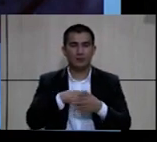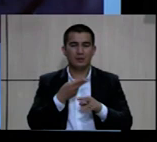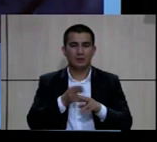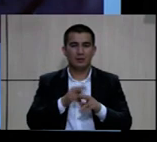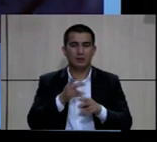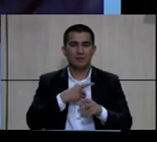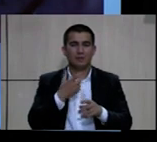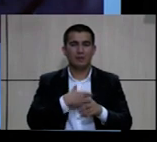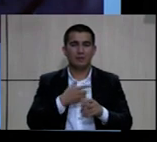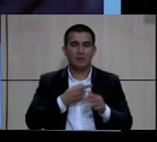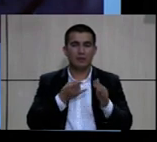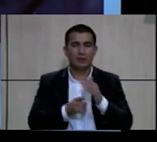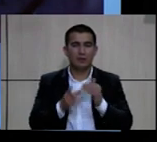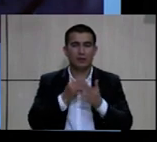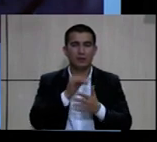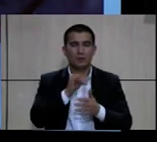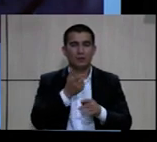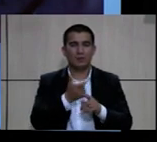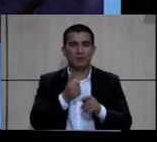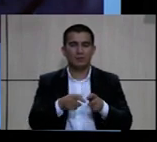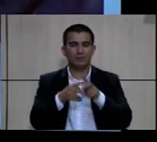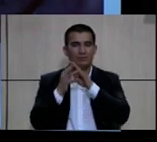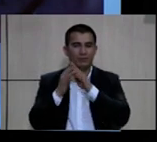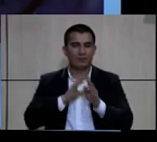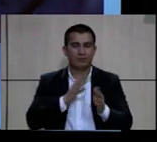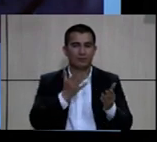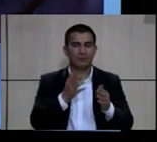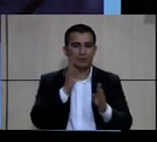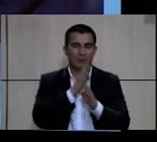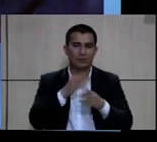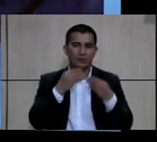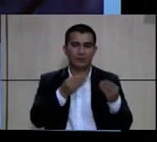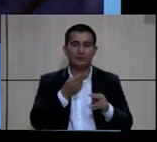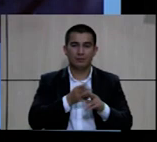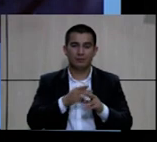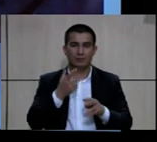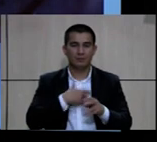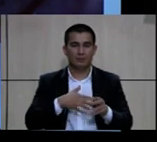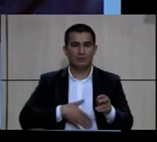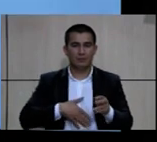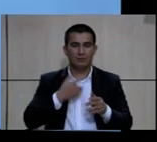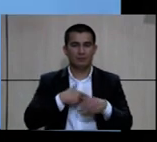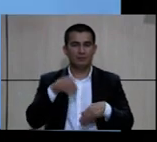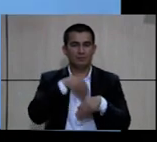yaxshi rivojlanmaganligi sababli bolasini qornida olib yuradi.